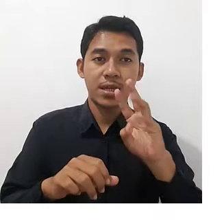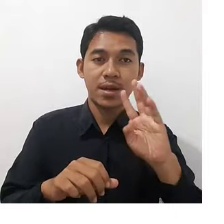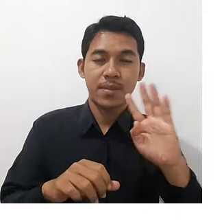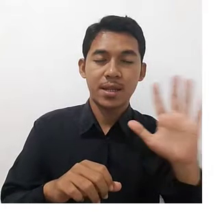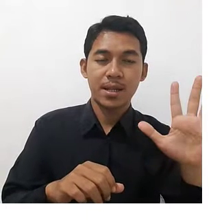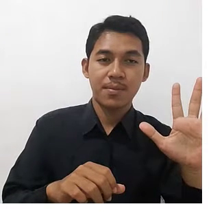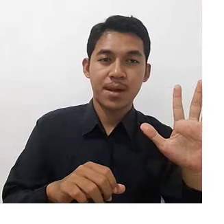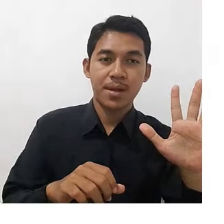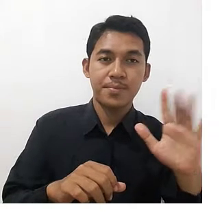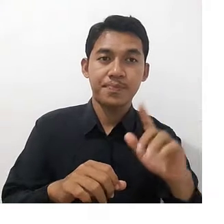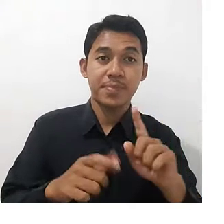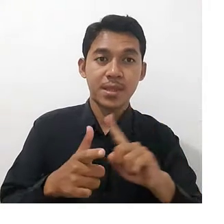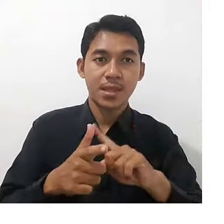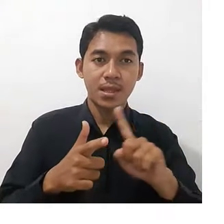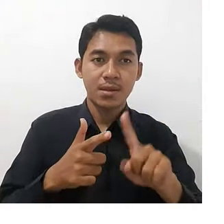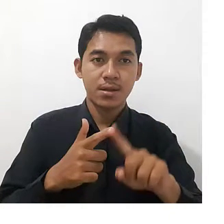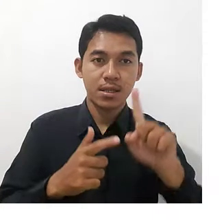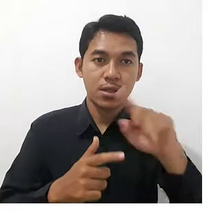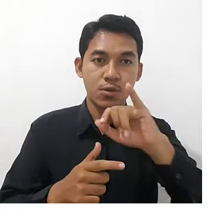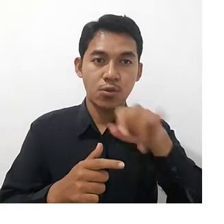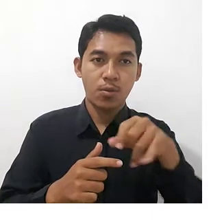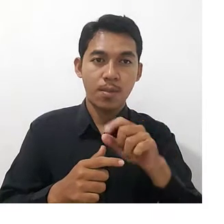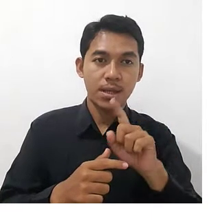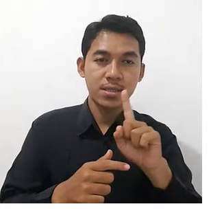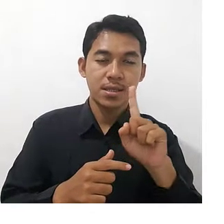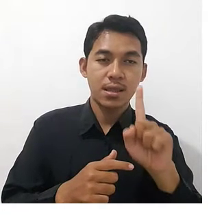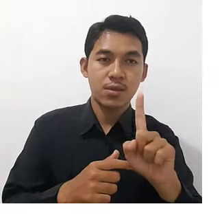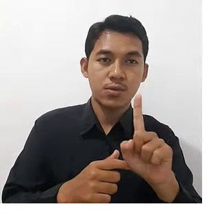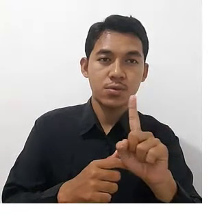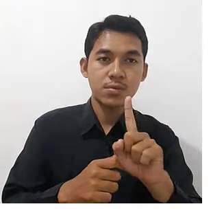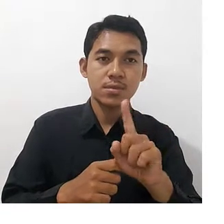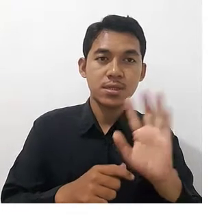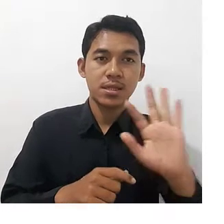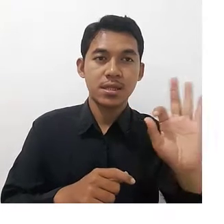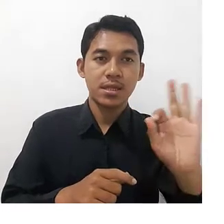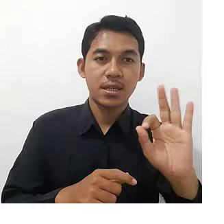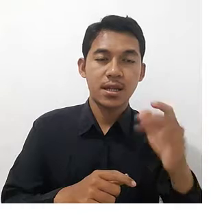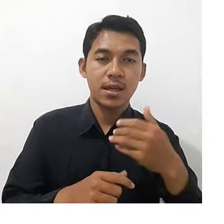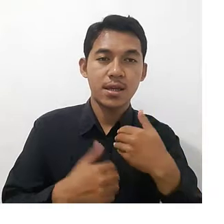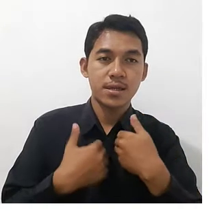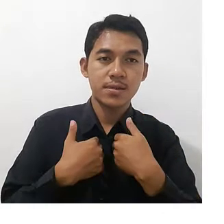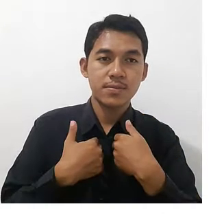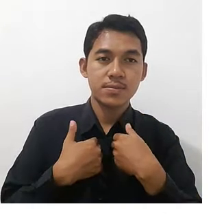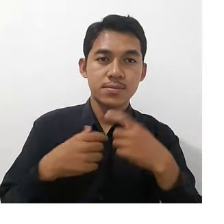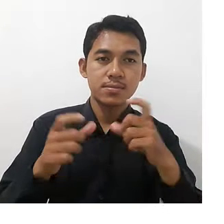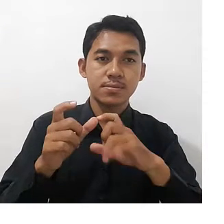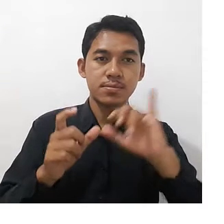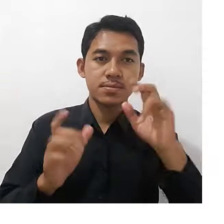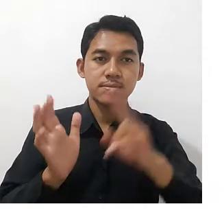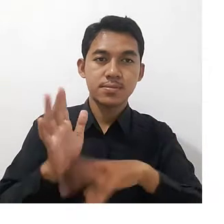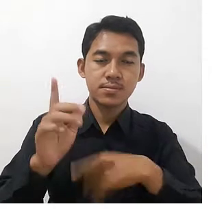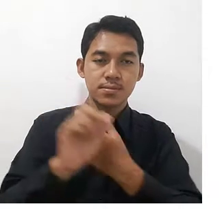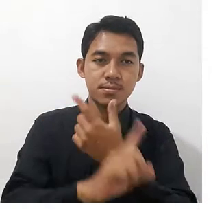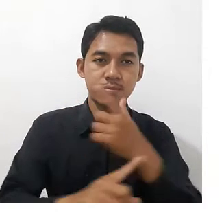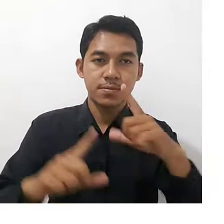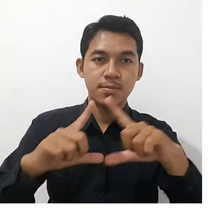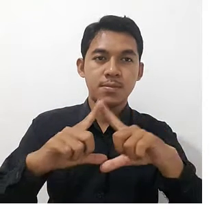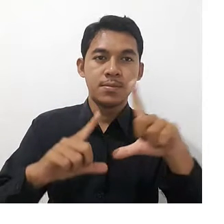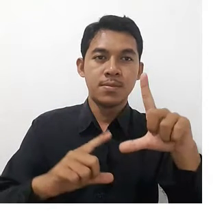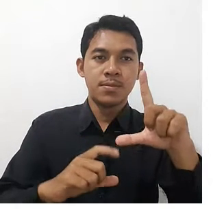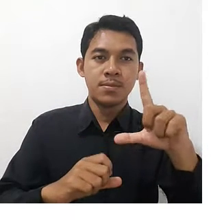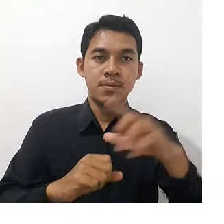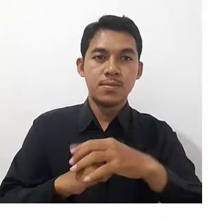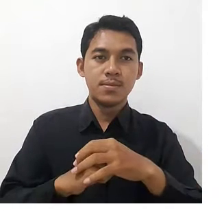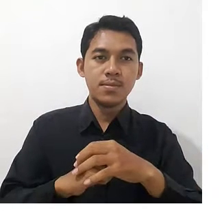gitu tuh. Sementara kalau misalkan di T 1,1 dia nggak ada nih. Dia nggak ada bit sinyal di sini nih. Dia kosong. Nah, itu kayak gitu. Nah,